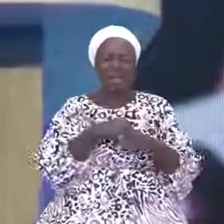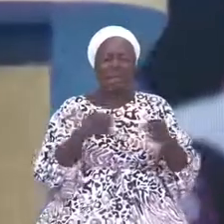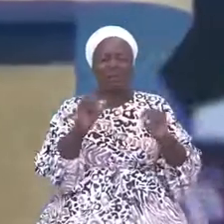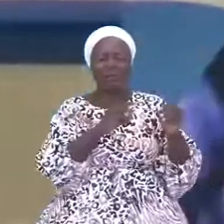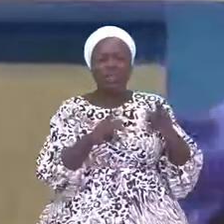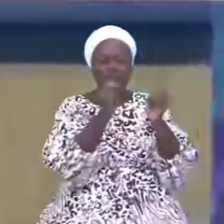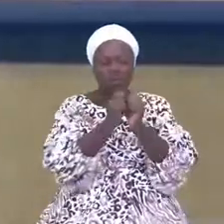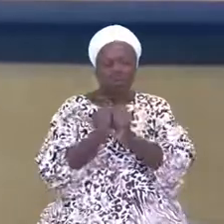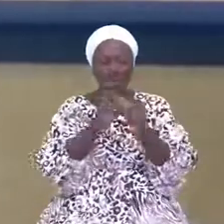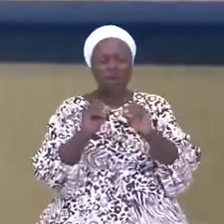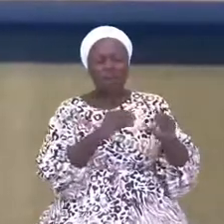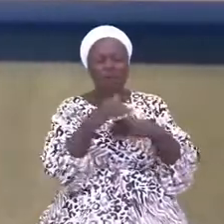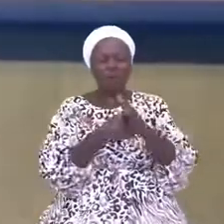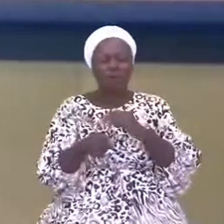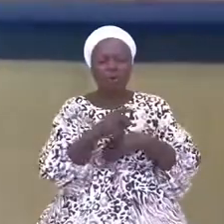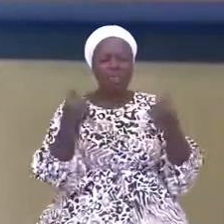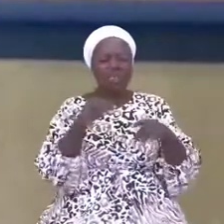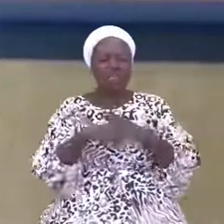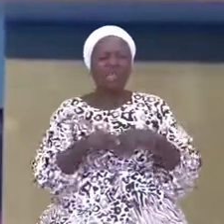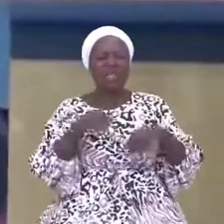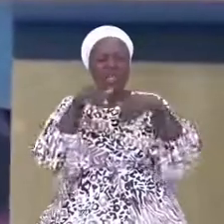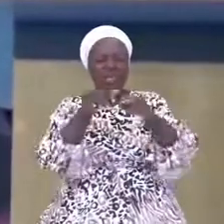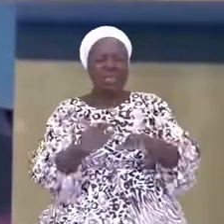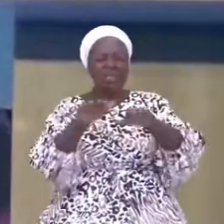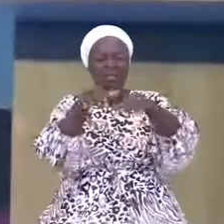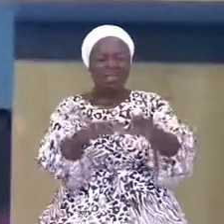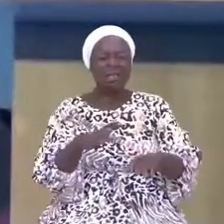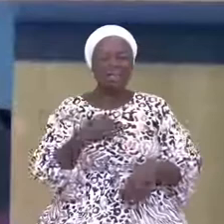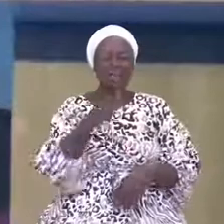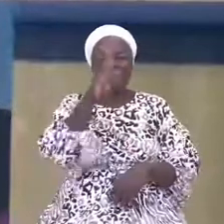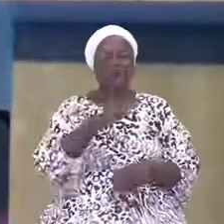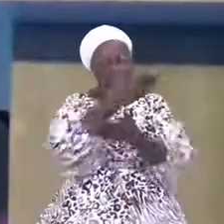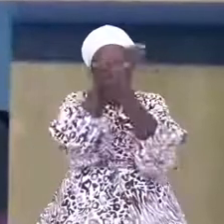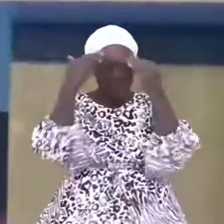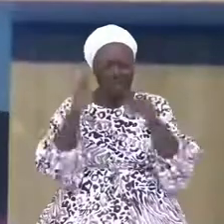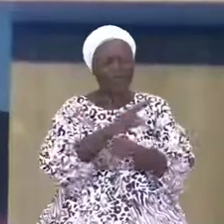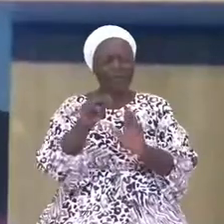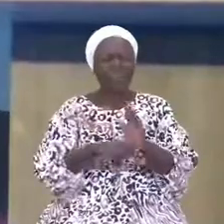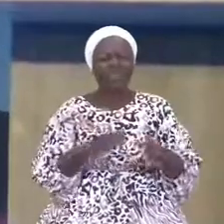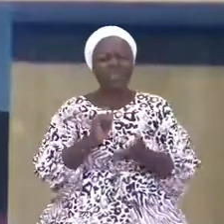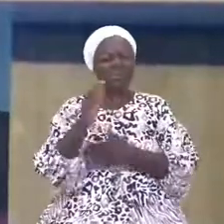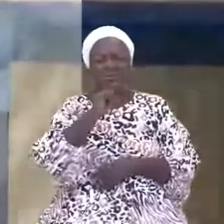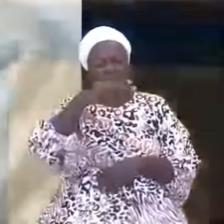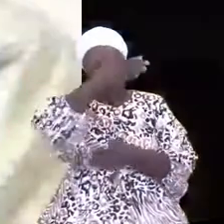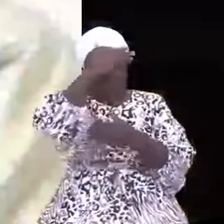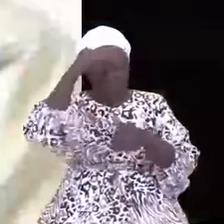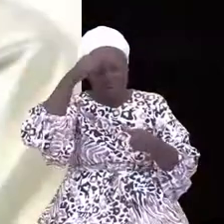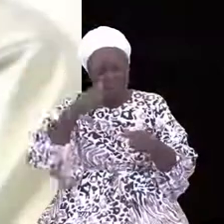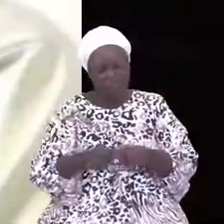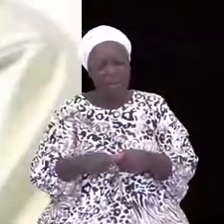leurs péchés. Mets-les, rassemble-les et jette tous ces péchés dans la mer de l'oubli de